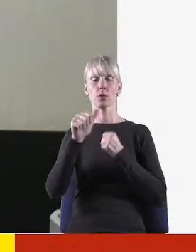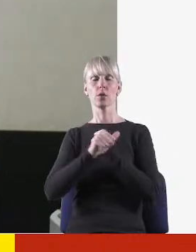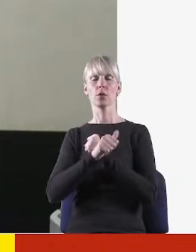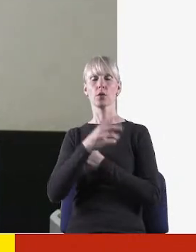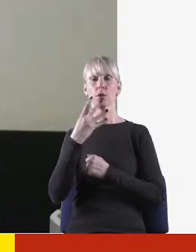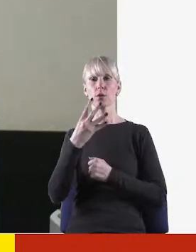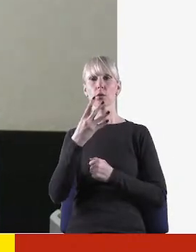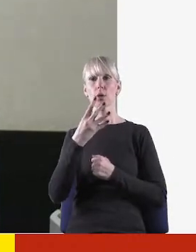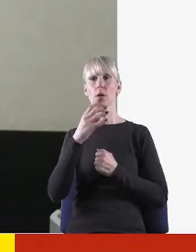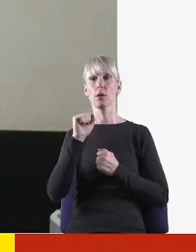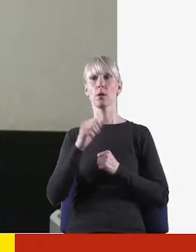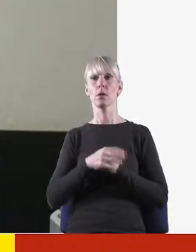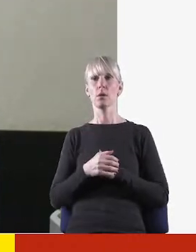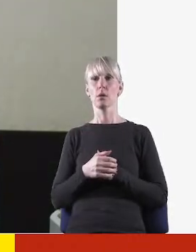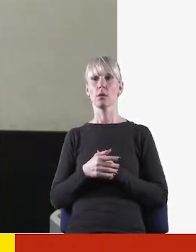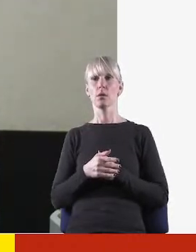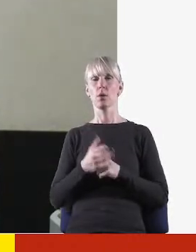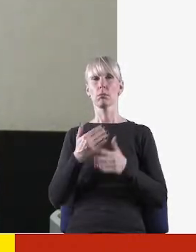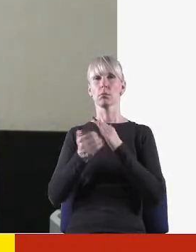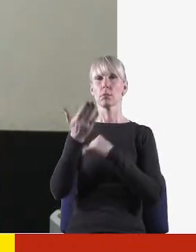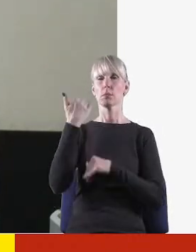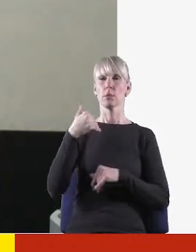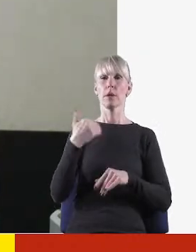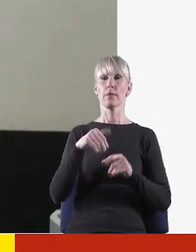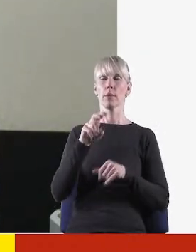dawna wodomistrzówka. To jest